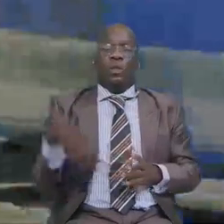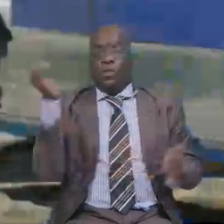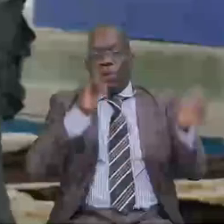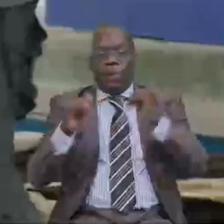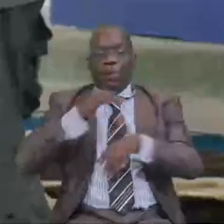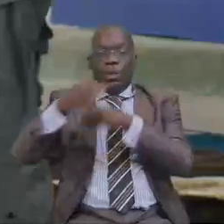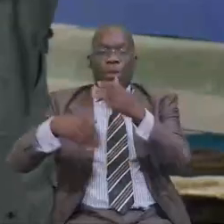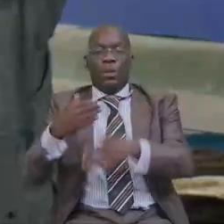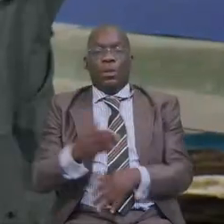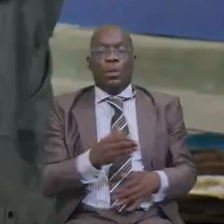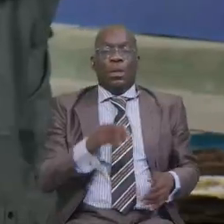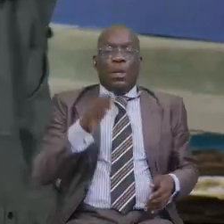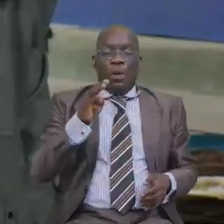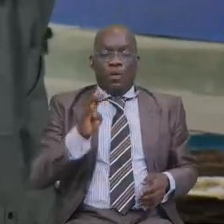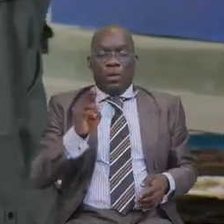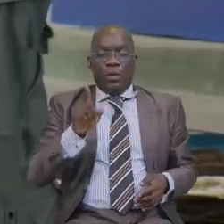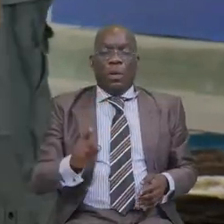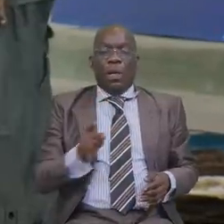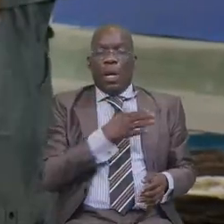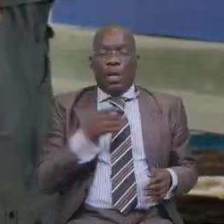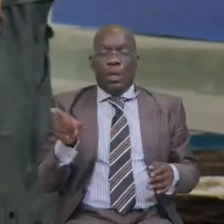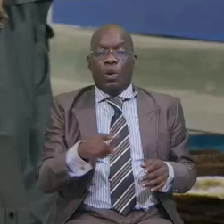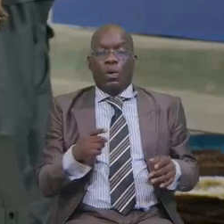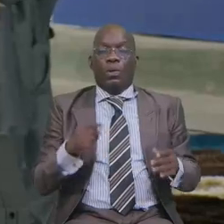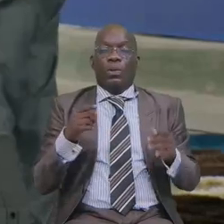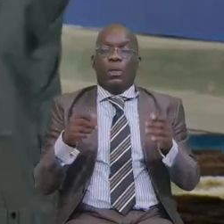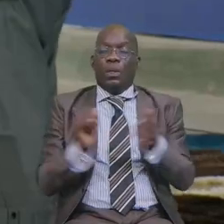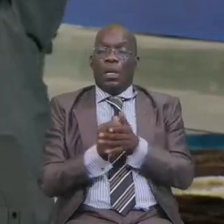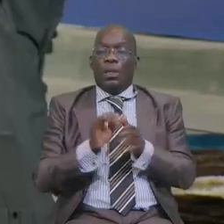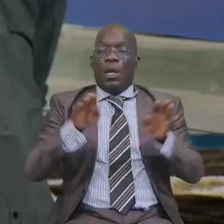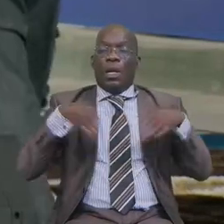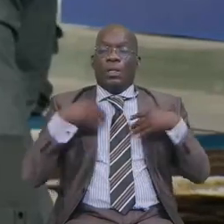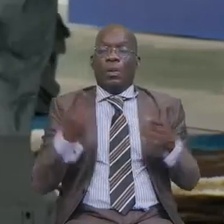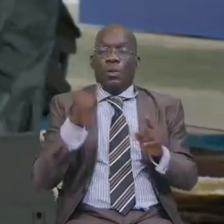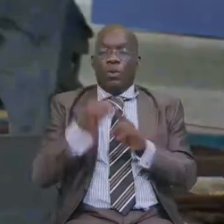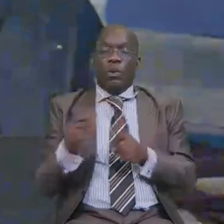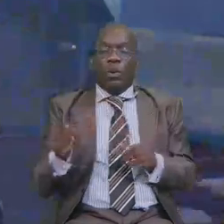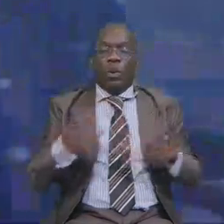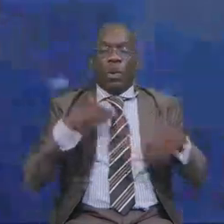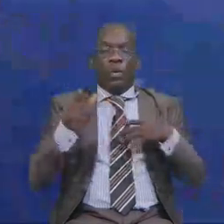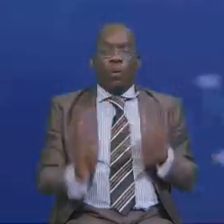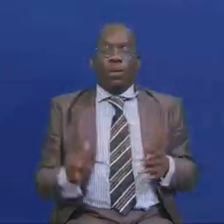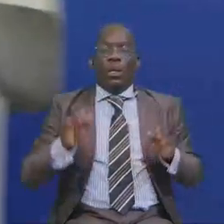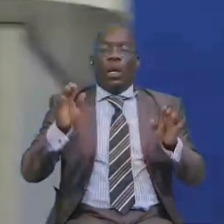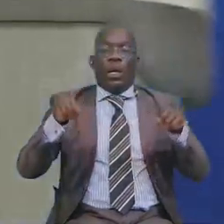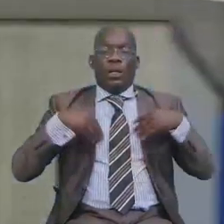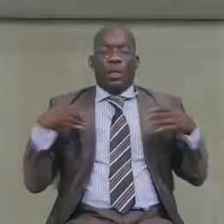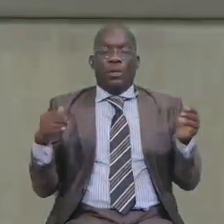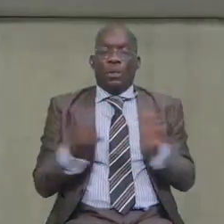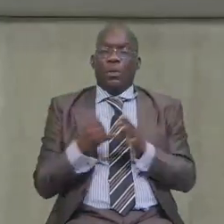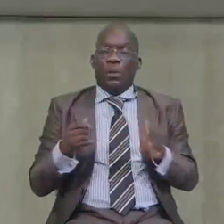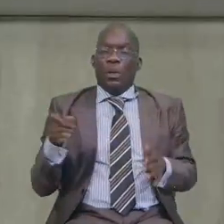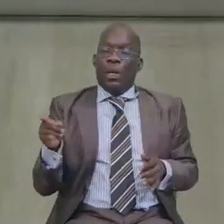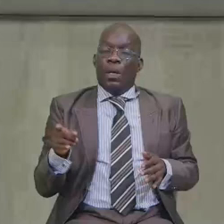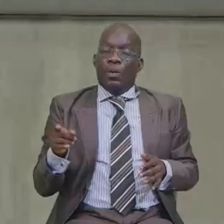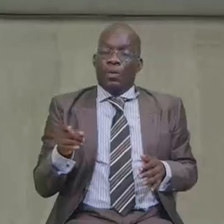acceptaient sa parole furent baptisés. Il a parlé de la repentance. Ils